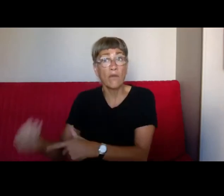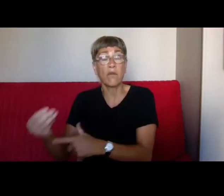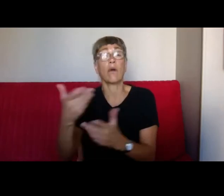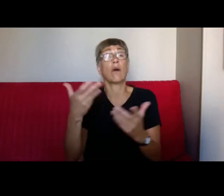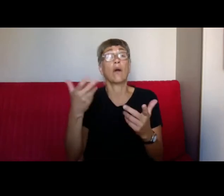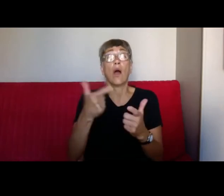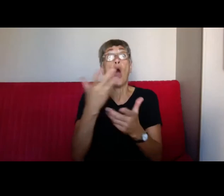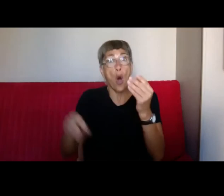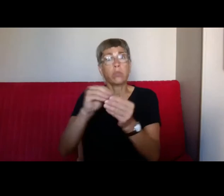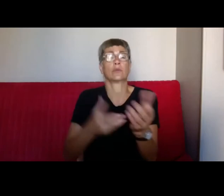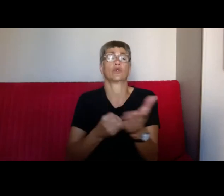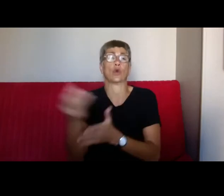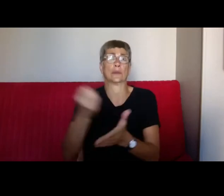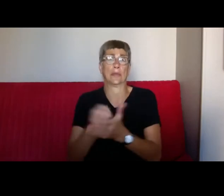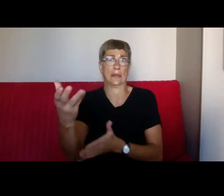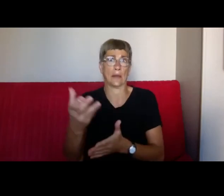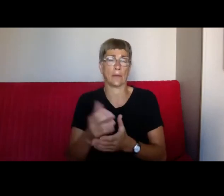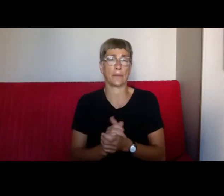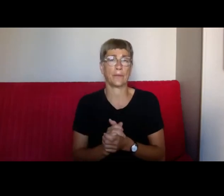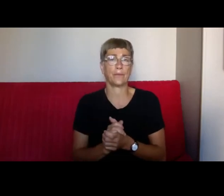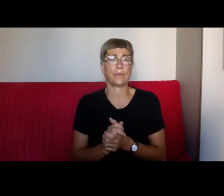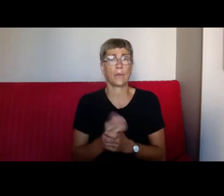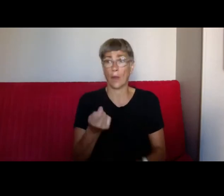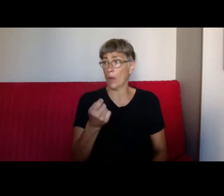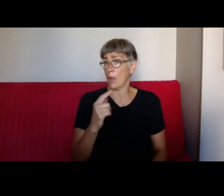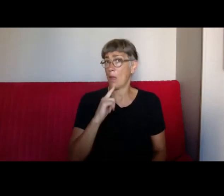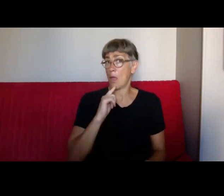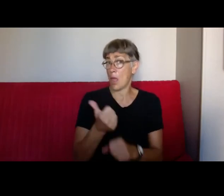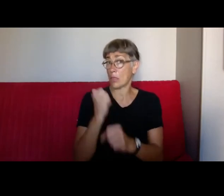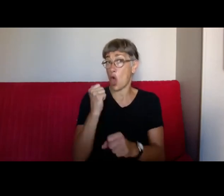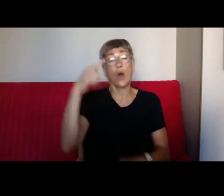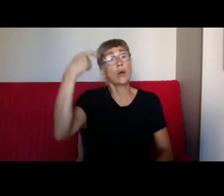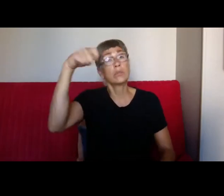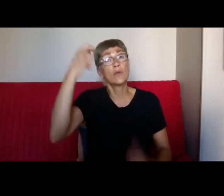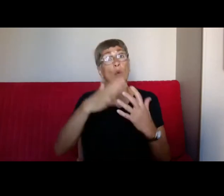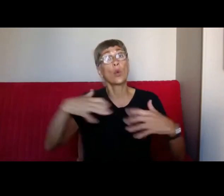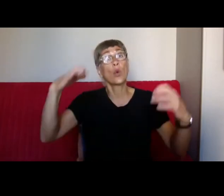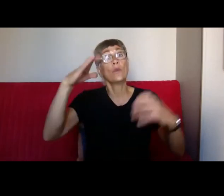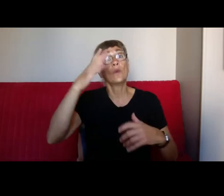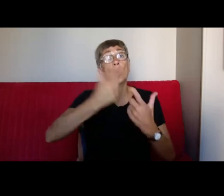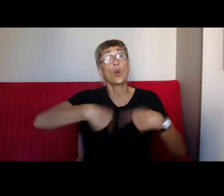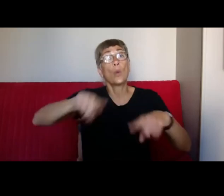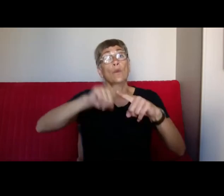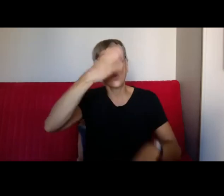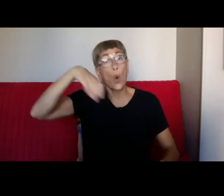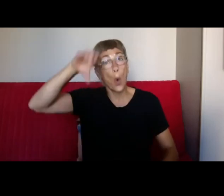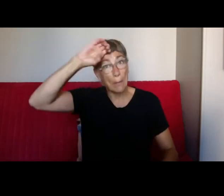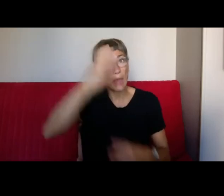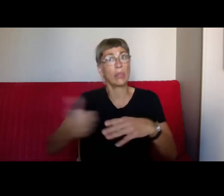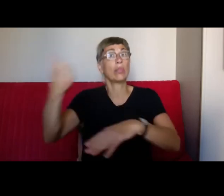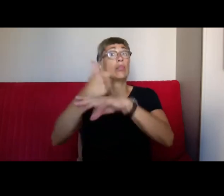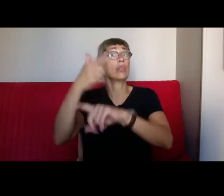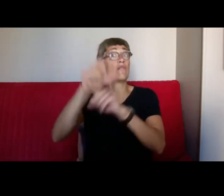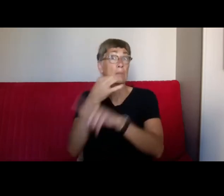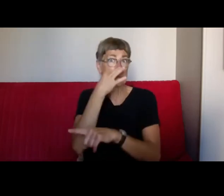de sensibilisation. Il y a bientôt un an, la présidente de la Commission européenne, Ursula von der Leyen, annonçait vouloir